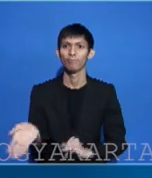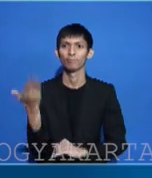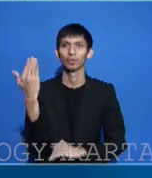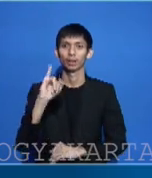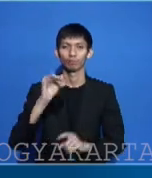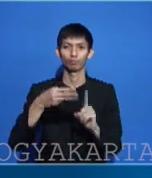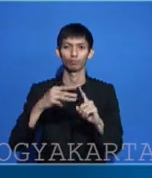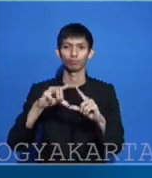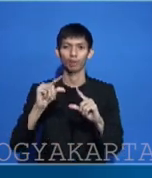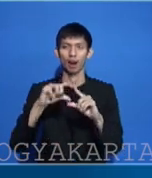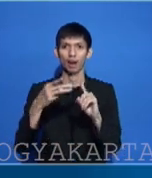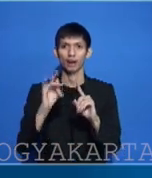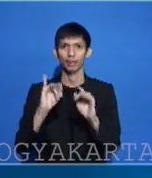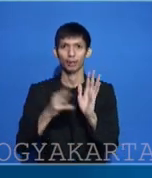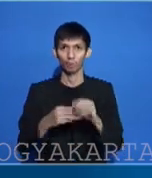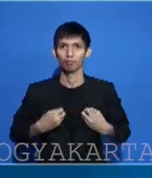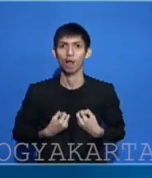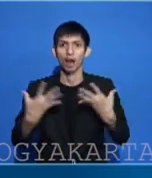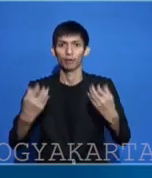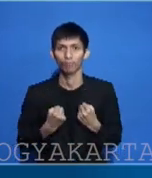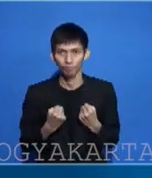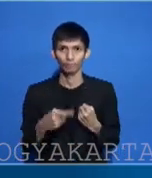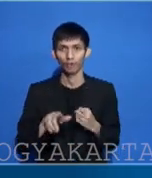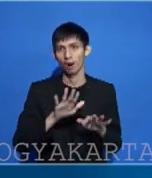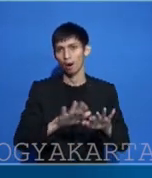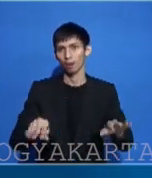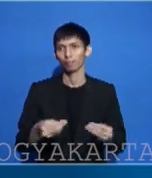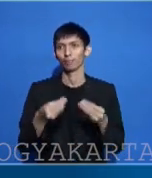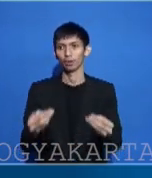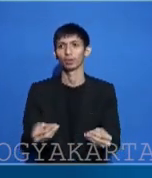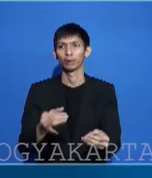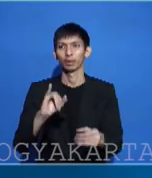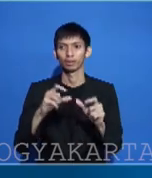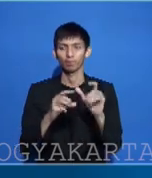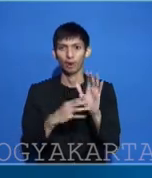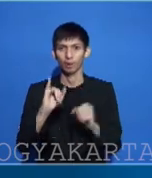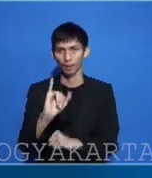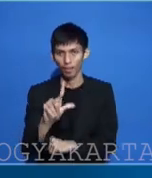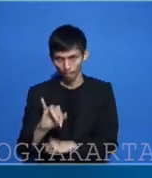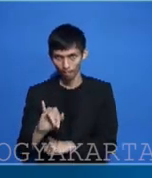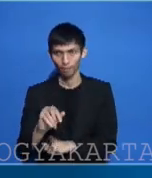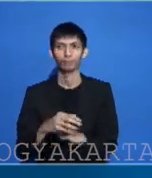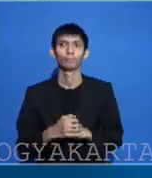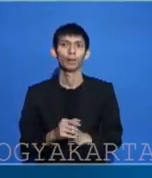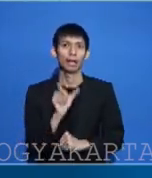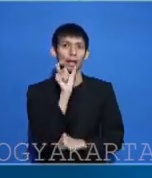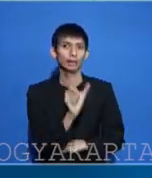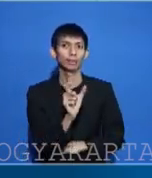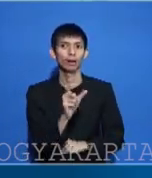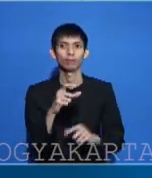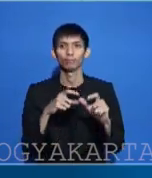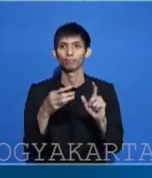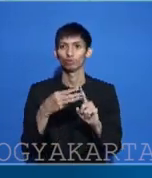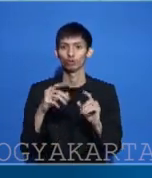Ta'ala. Kurban merupakan kata serapan dari bahasa Arab yang artinya pendekatan. Secara istilah,